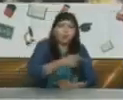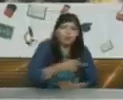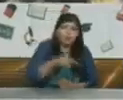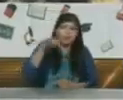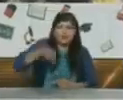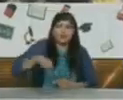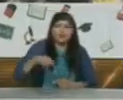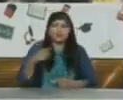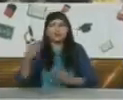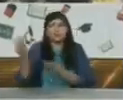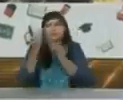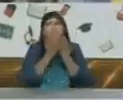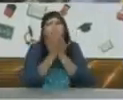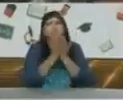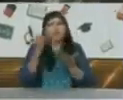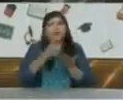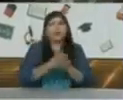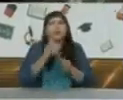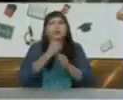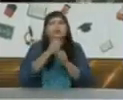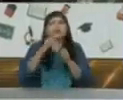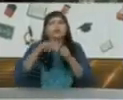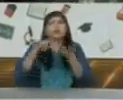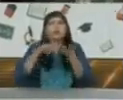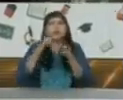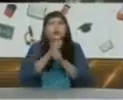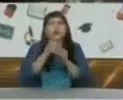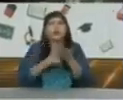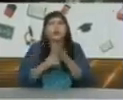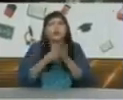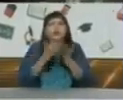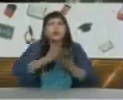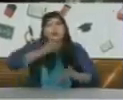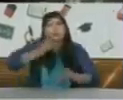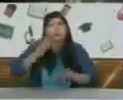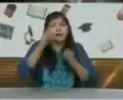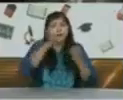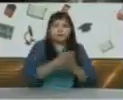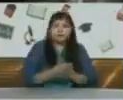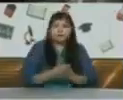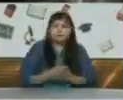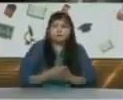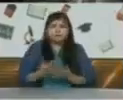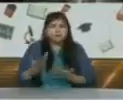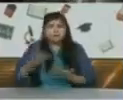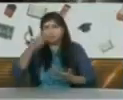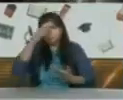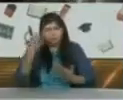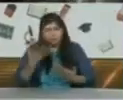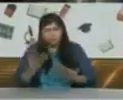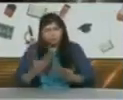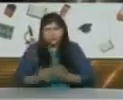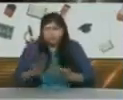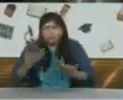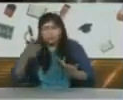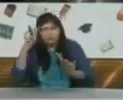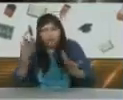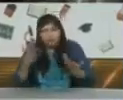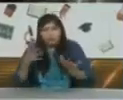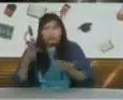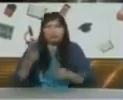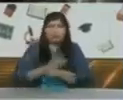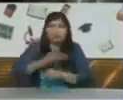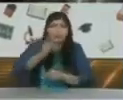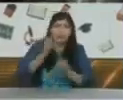हमारे क्लास में आइए और ज्योग्राफी पढ़ाइए, हो सकता है वो न भी पढ़ा भी पाए, मैं नहीं जानता हूं कि वो पढ़ा पाए न